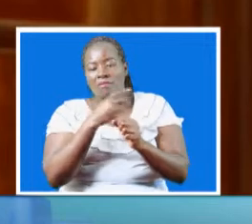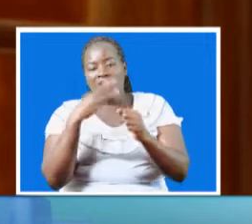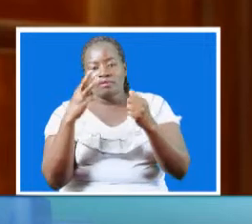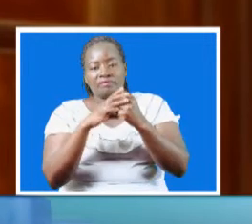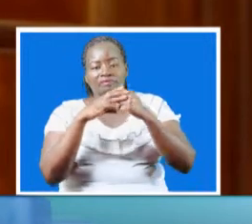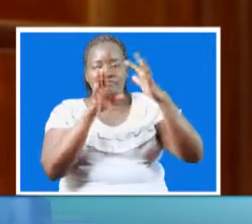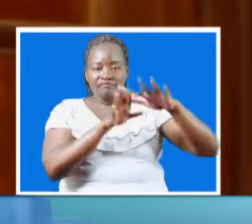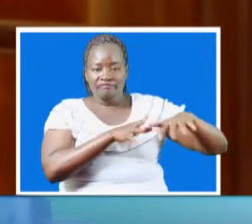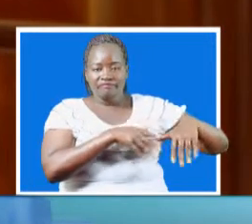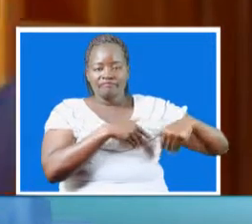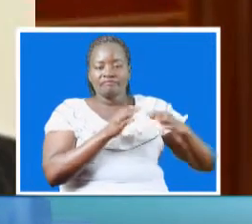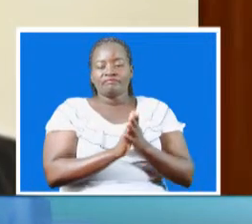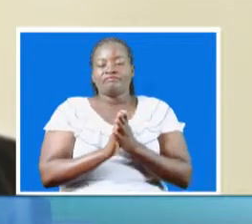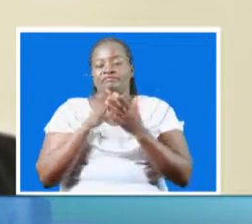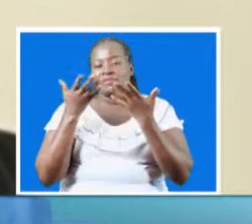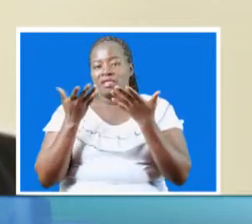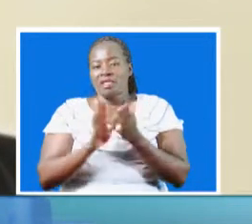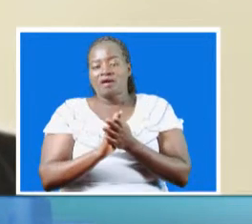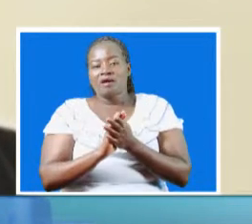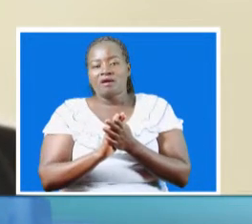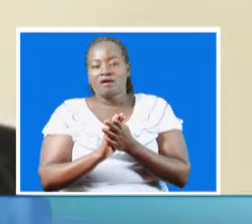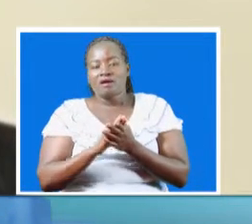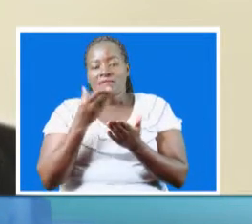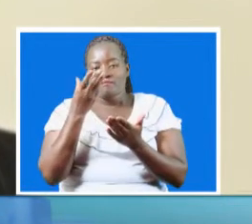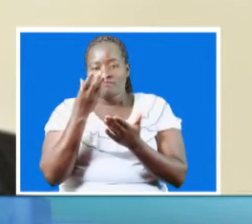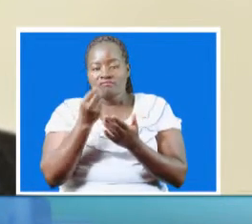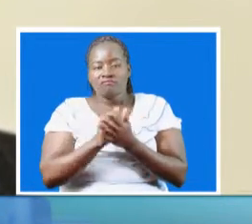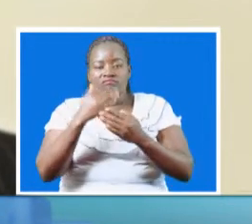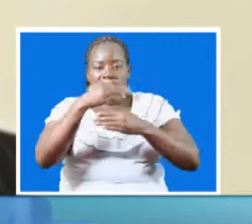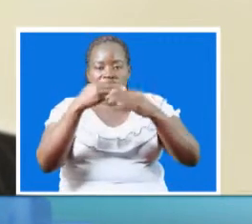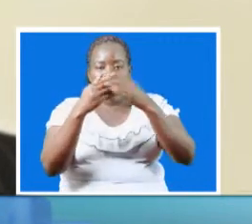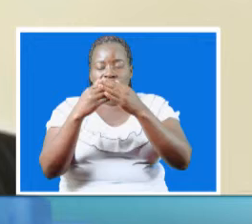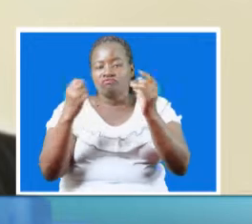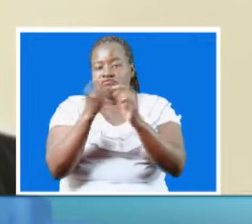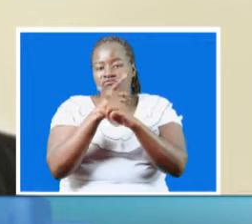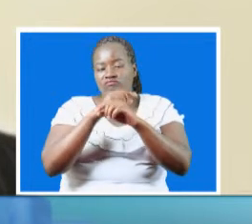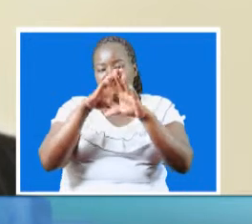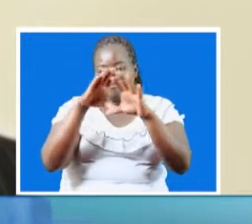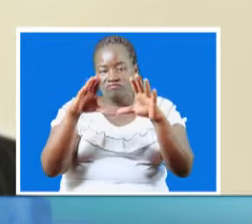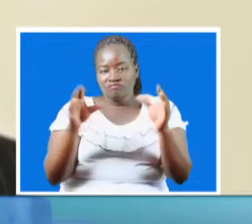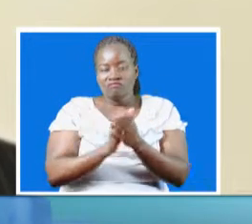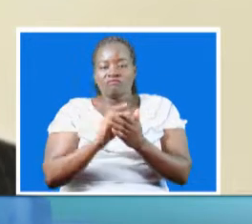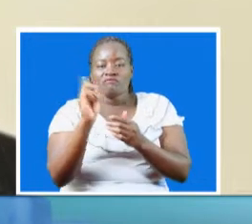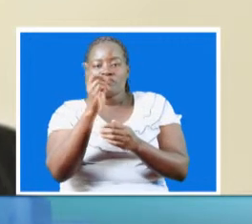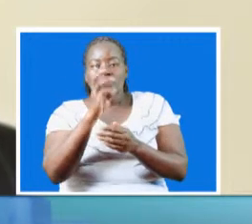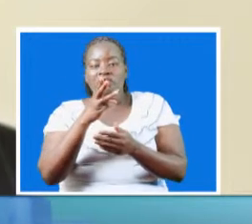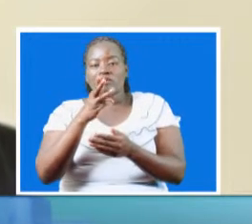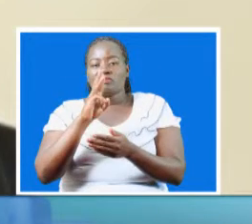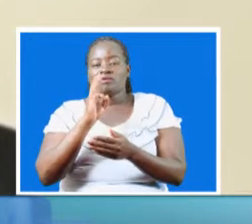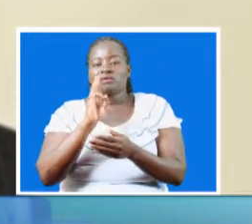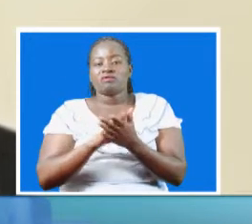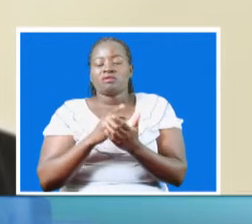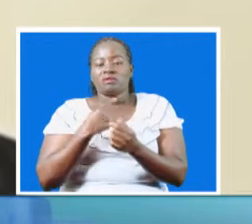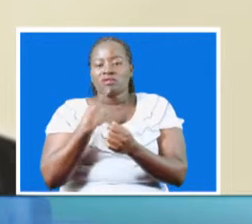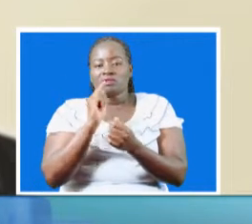ni wa kanana na riri kurerikana ati ni kuri na mbeca cia waki wa demu ngura ni koretwo shugumetio minister wa